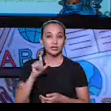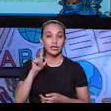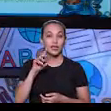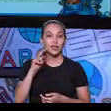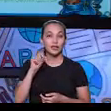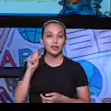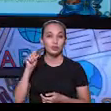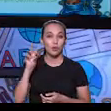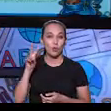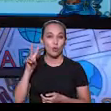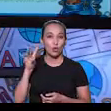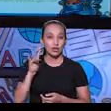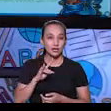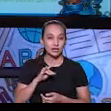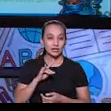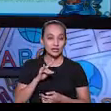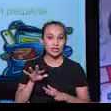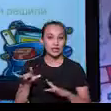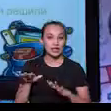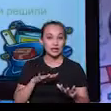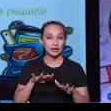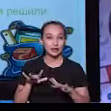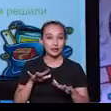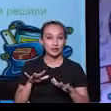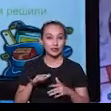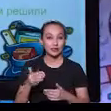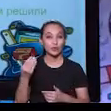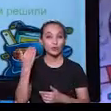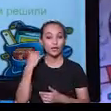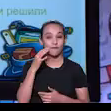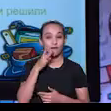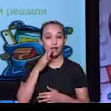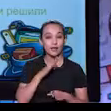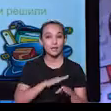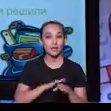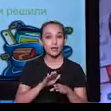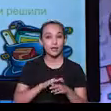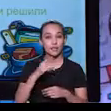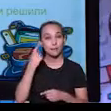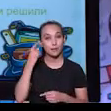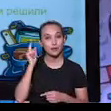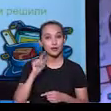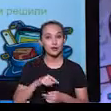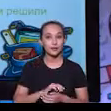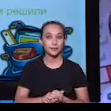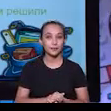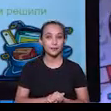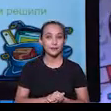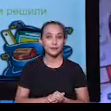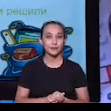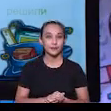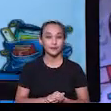Глаголы совершенного действия. Это действие, которое совершилось.